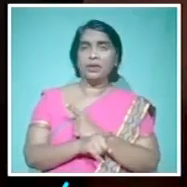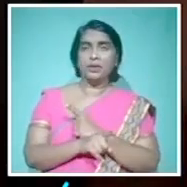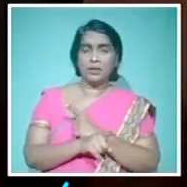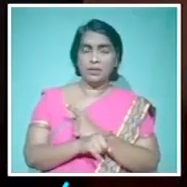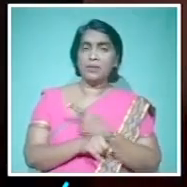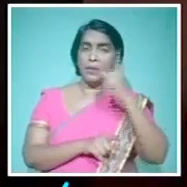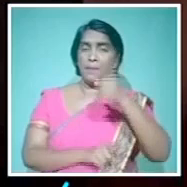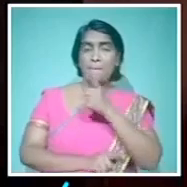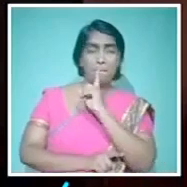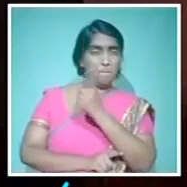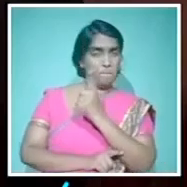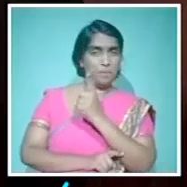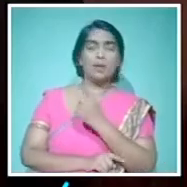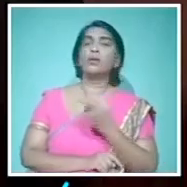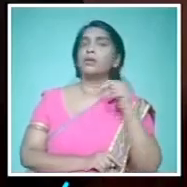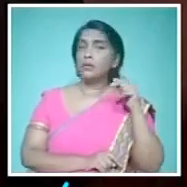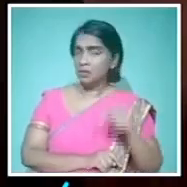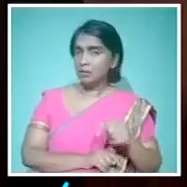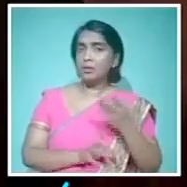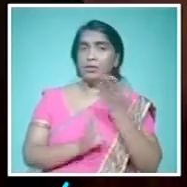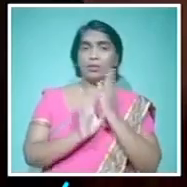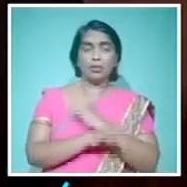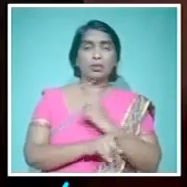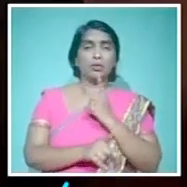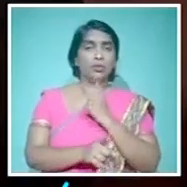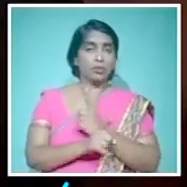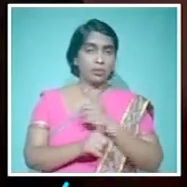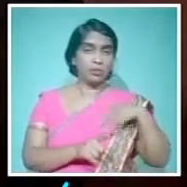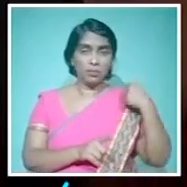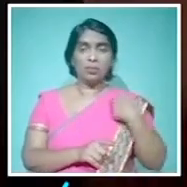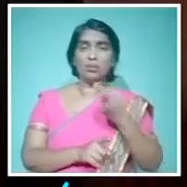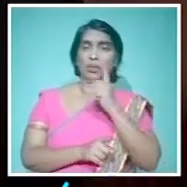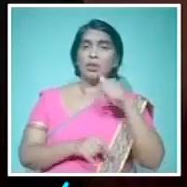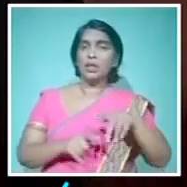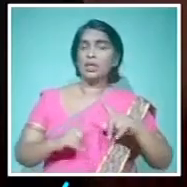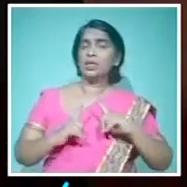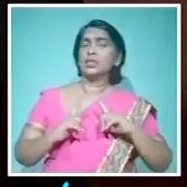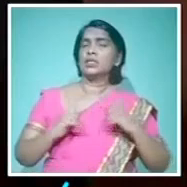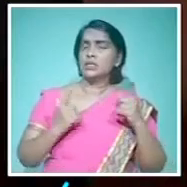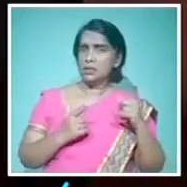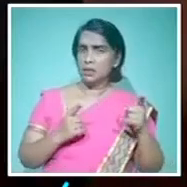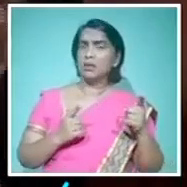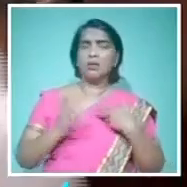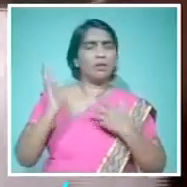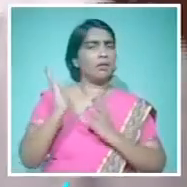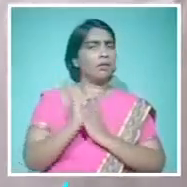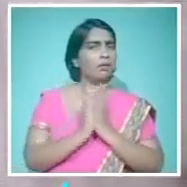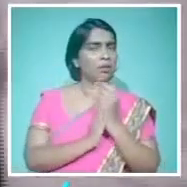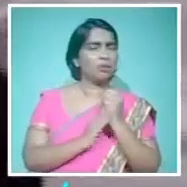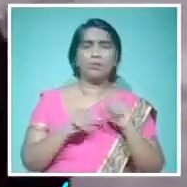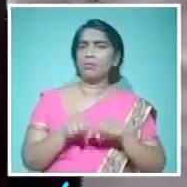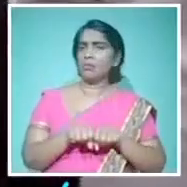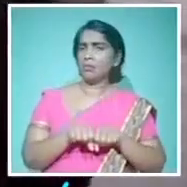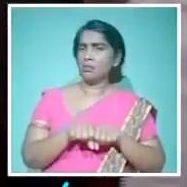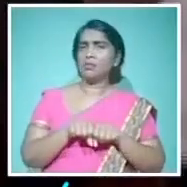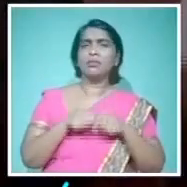පීඨාධිපතිට තර්ජනය කරා. දැන් මේ සැරේ හිටපු උපකලිපතුමාට තර්ජනය කරනවා. දැන් ජීවත් වීමේ අයිතිවාසිකම උල්ලංඝනය